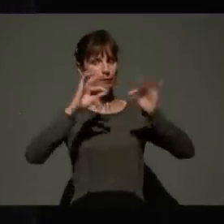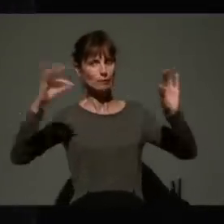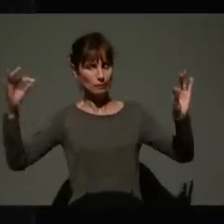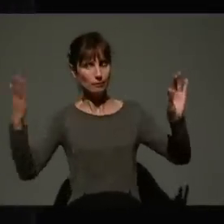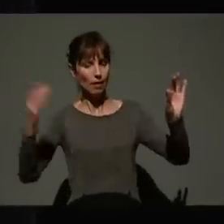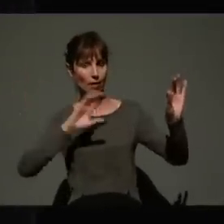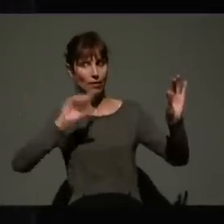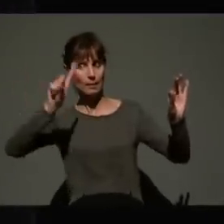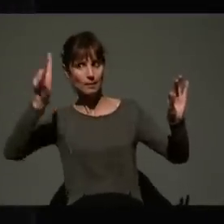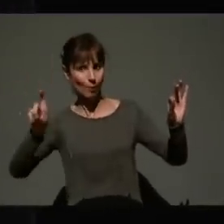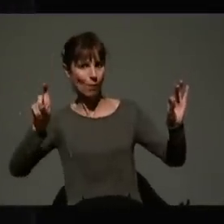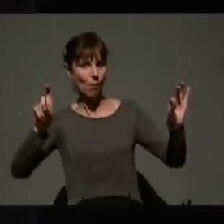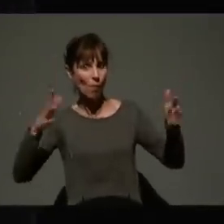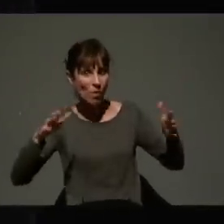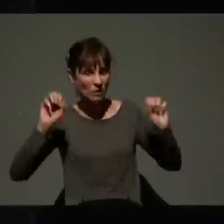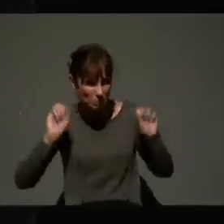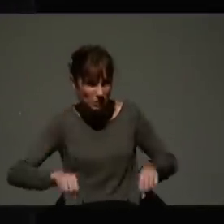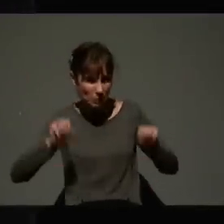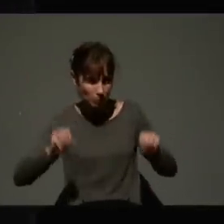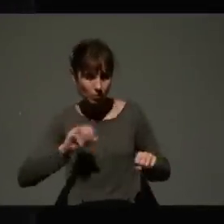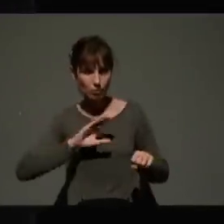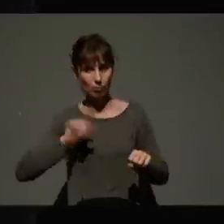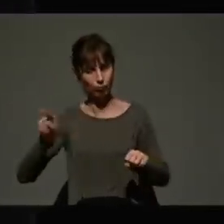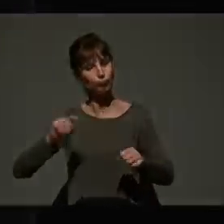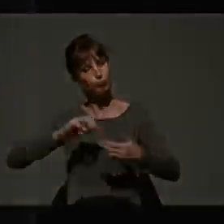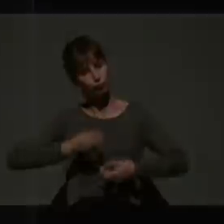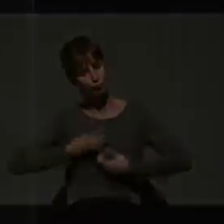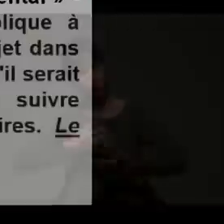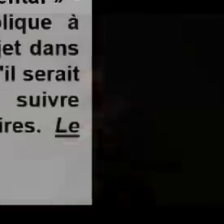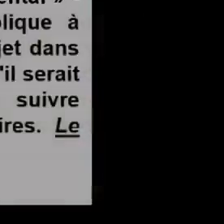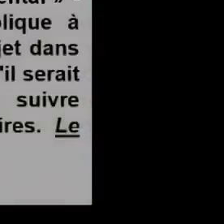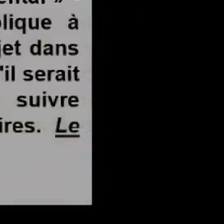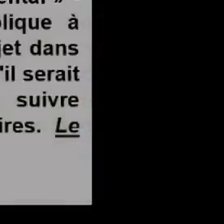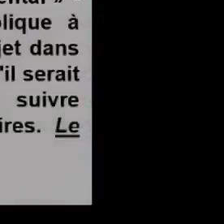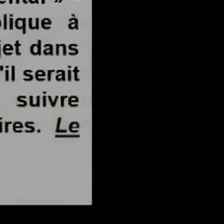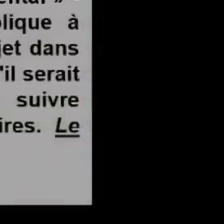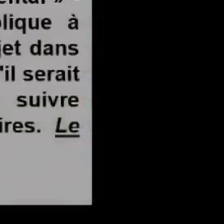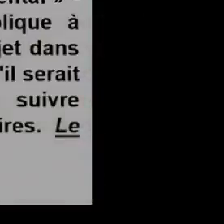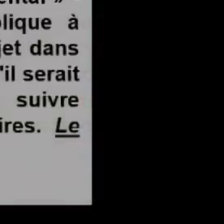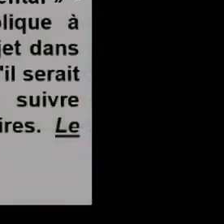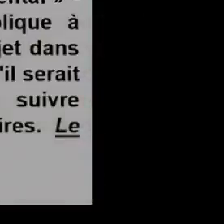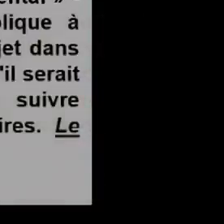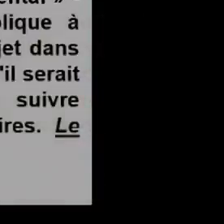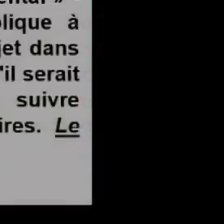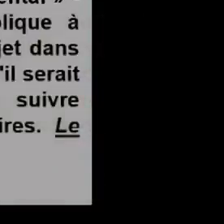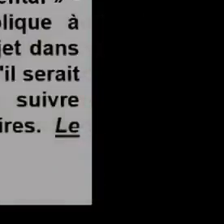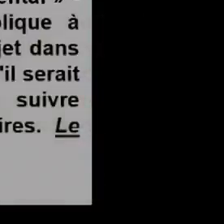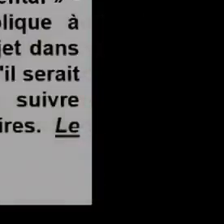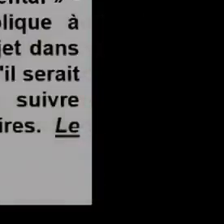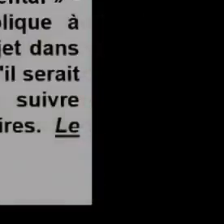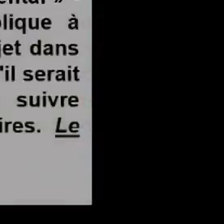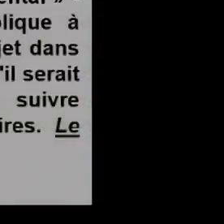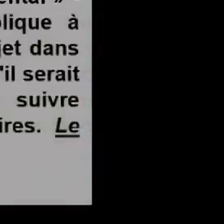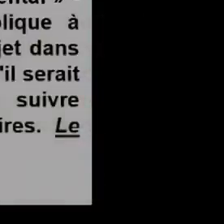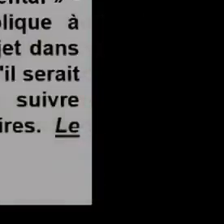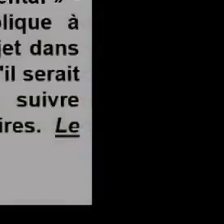Et il cite notamment Deleuze, qui avait repris Spinoza, et qui dit une belle chose: ce que peut ton corps, ce n'est pas ce qu'il